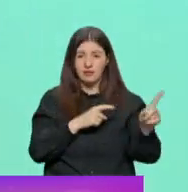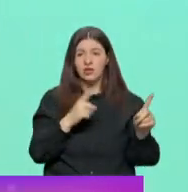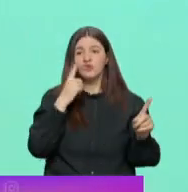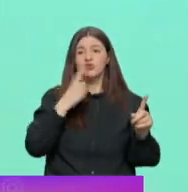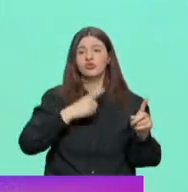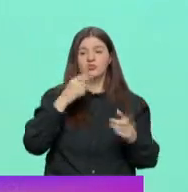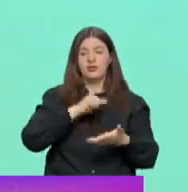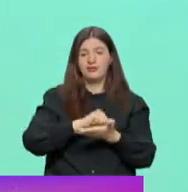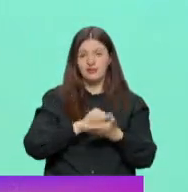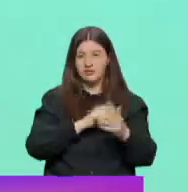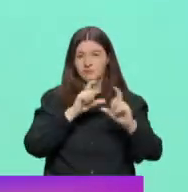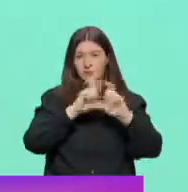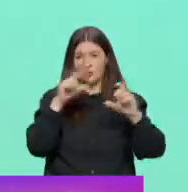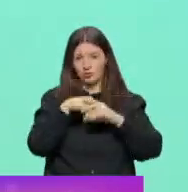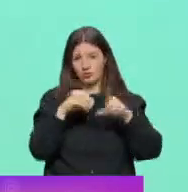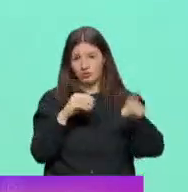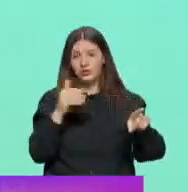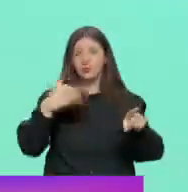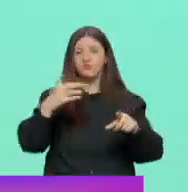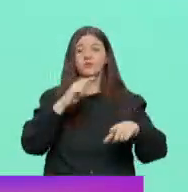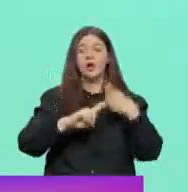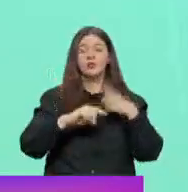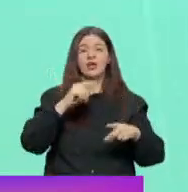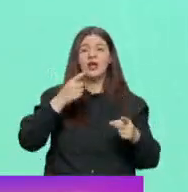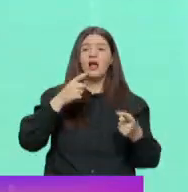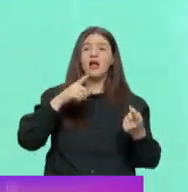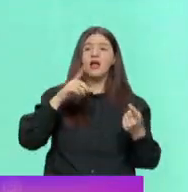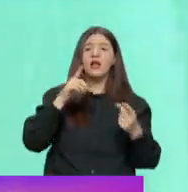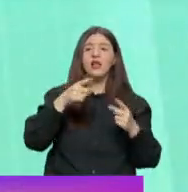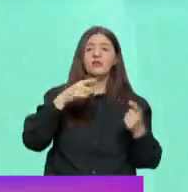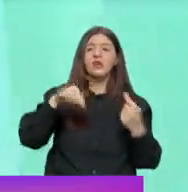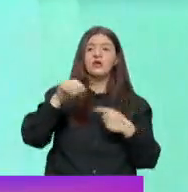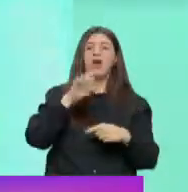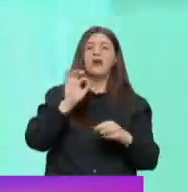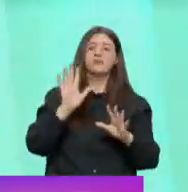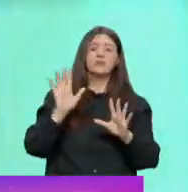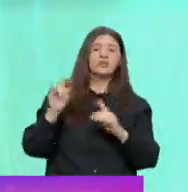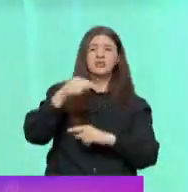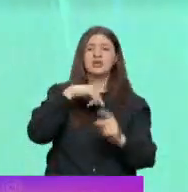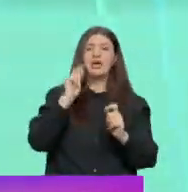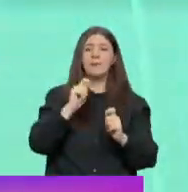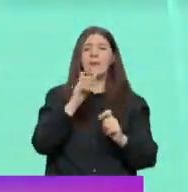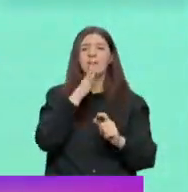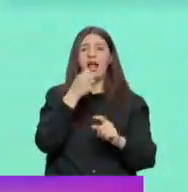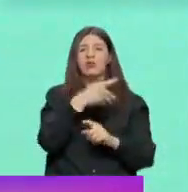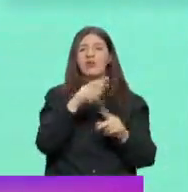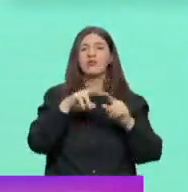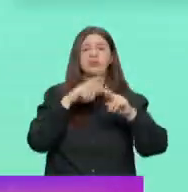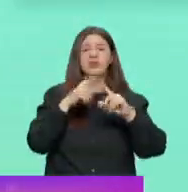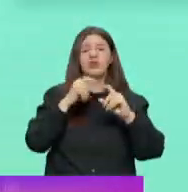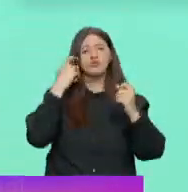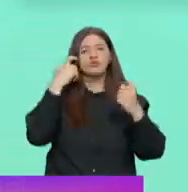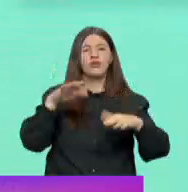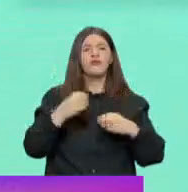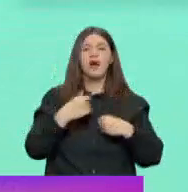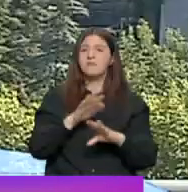Cumhuriyet Gazetesi manşetten. Dış politikada çark etmeleriyle bilinen Erdoğan NATO'da da şaşırtmadı bir üst başlık.